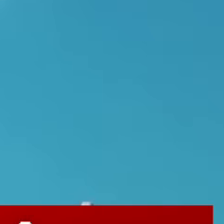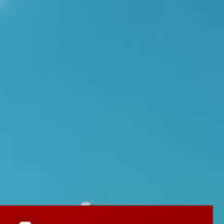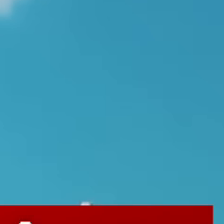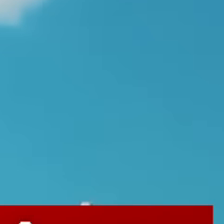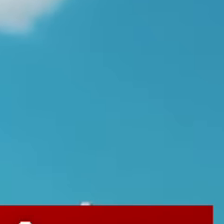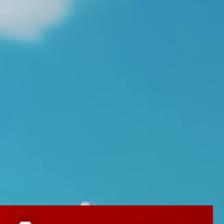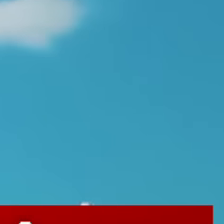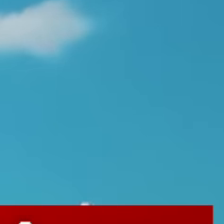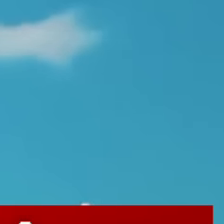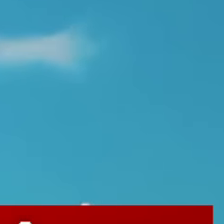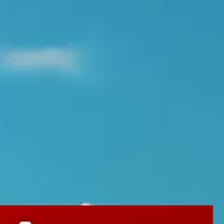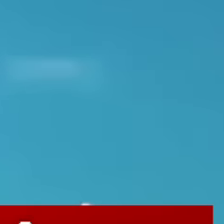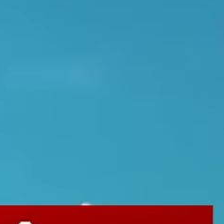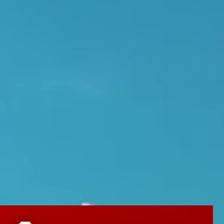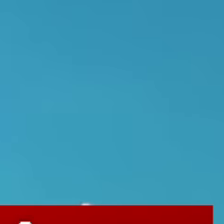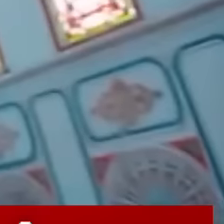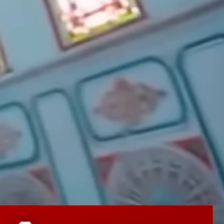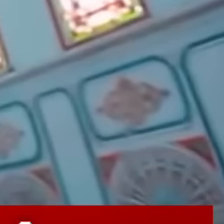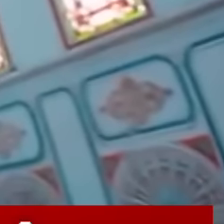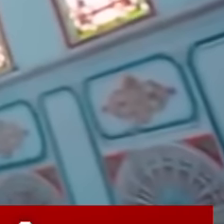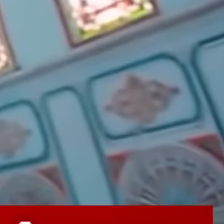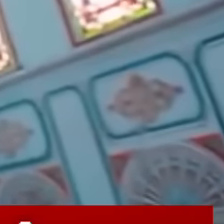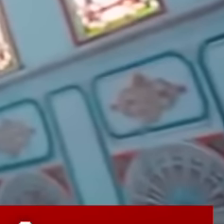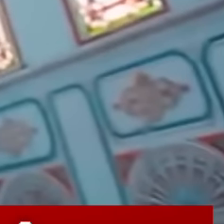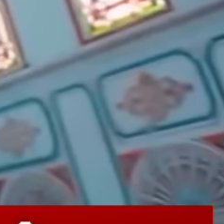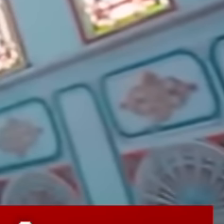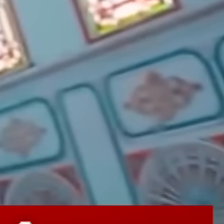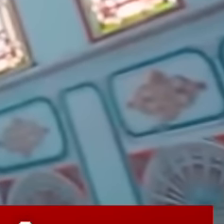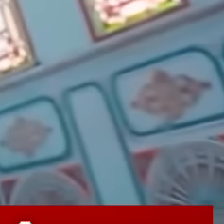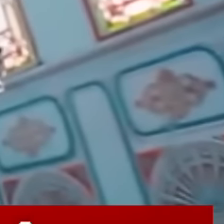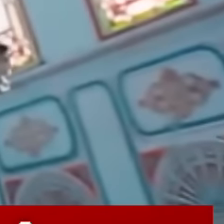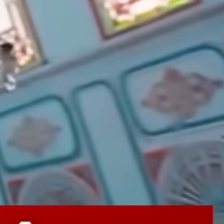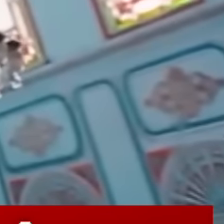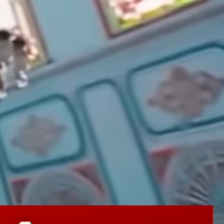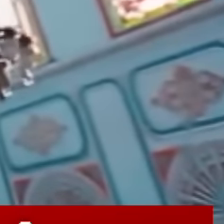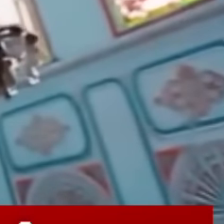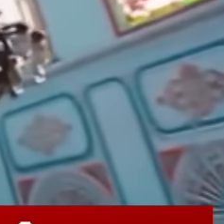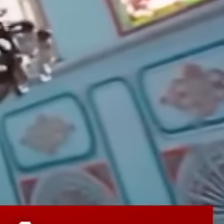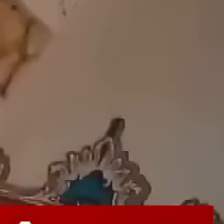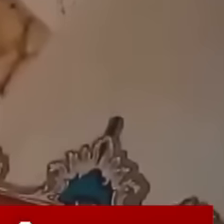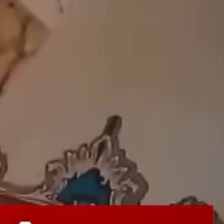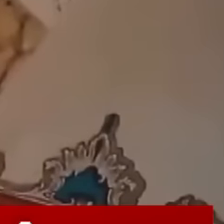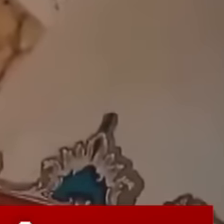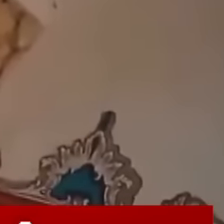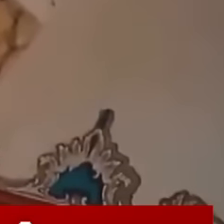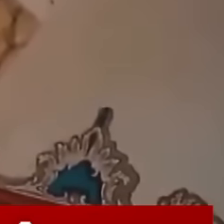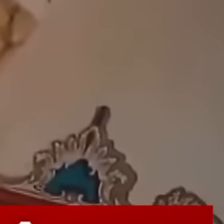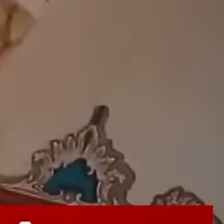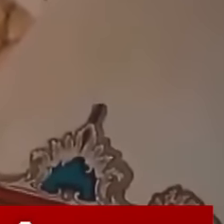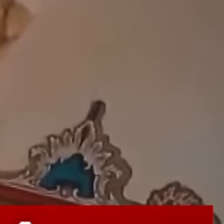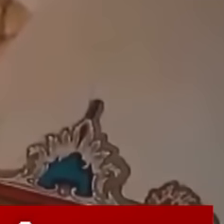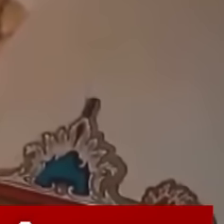Ekber. Eşhedü en la ilahe illallah. Eşhedü en